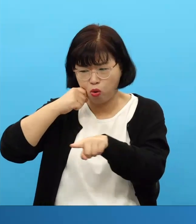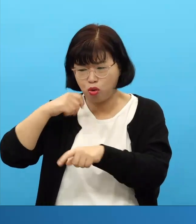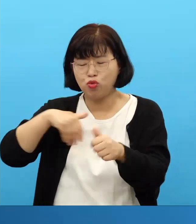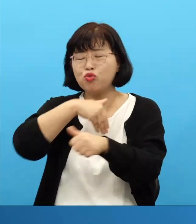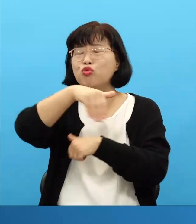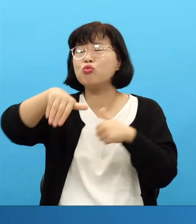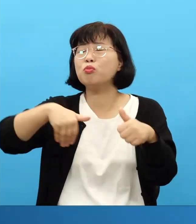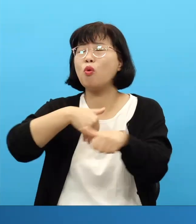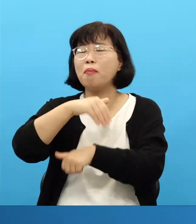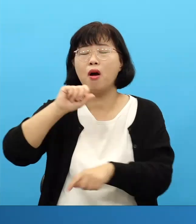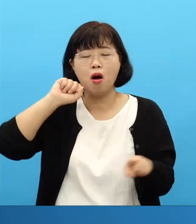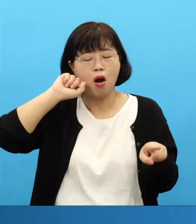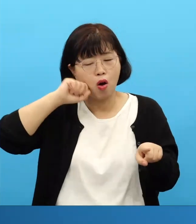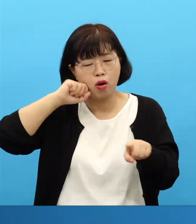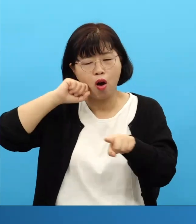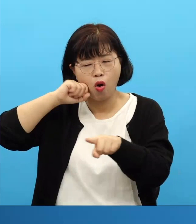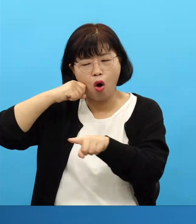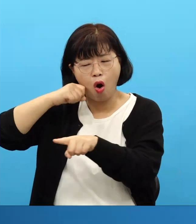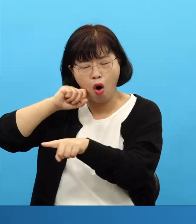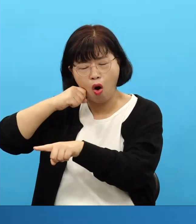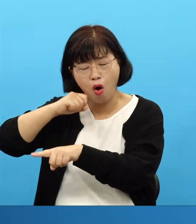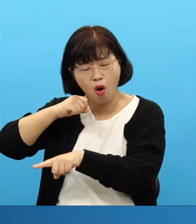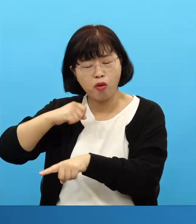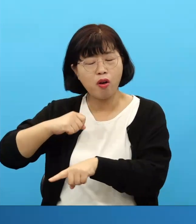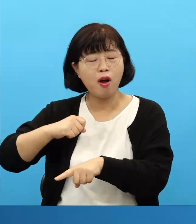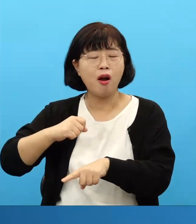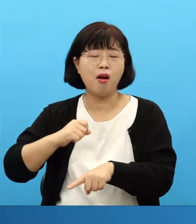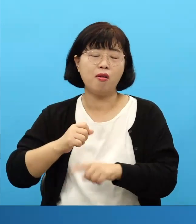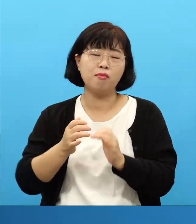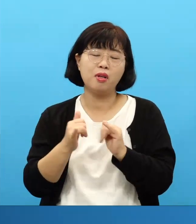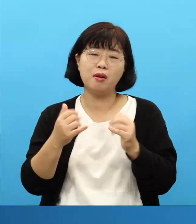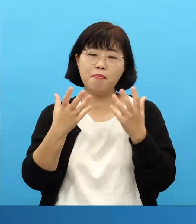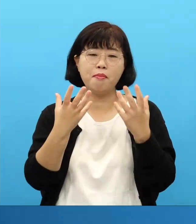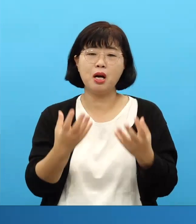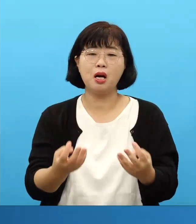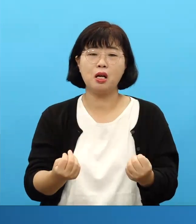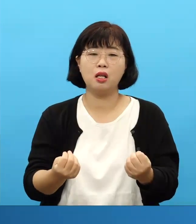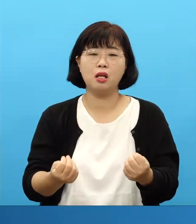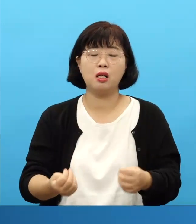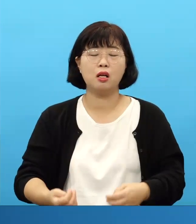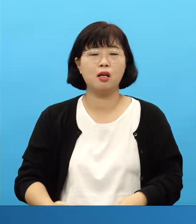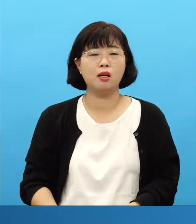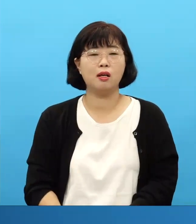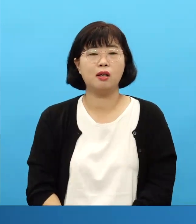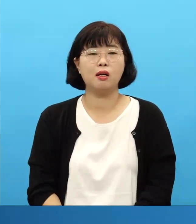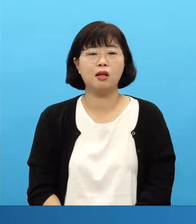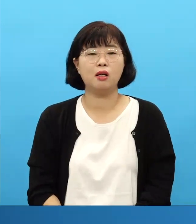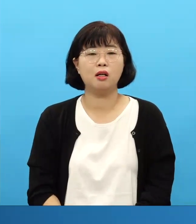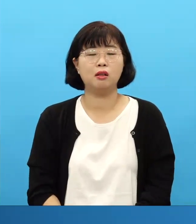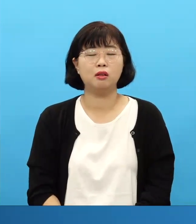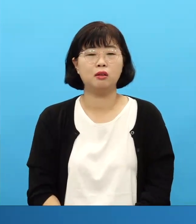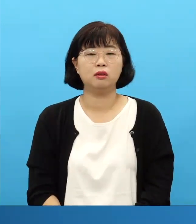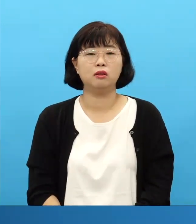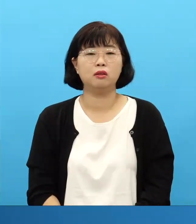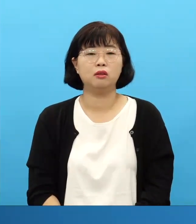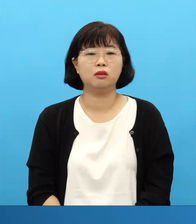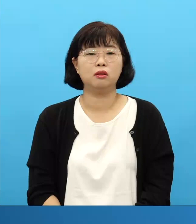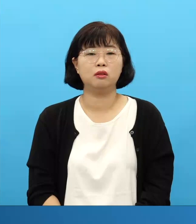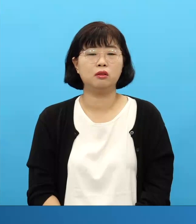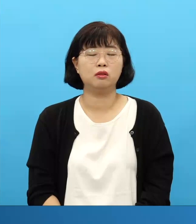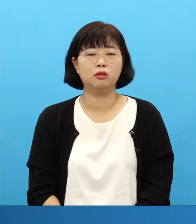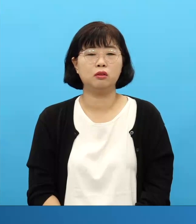was only surrounded by people where things were not working for them. 그러니까 일단 뭐도 할 줄 모르냐. And so first of all, what's the first thing they did not